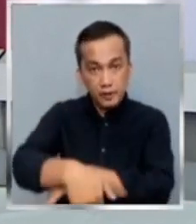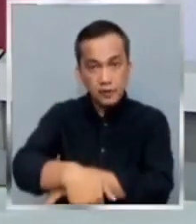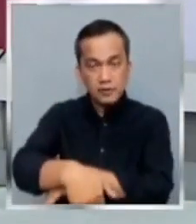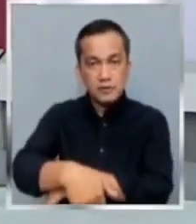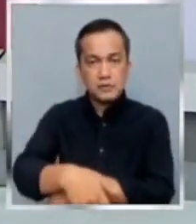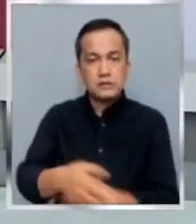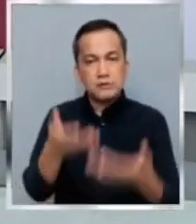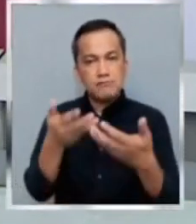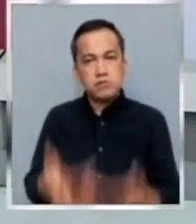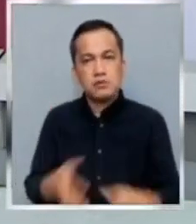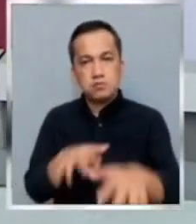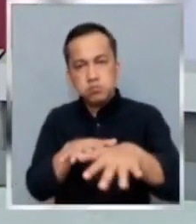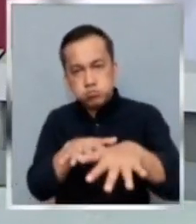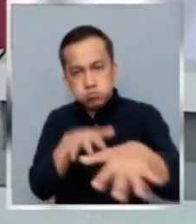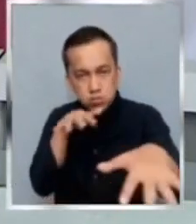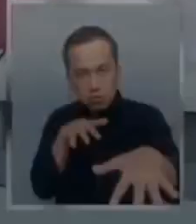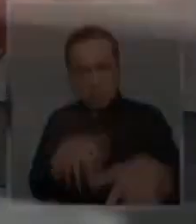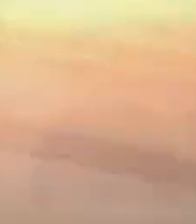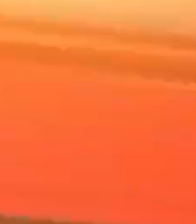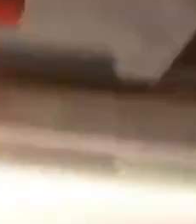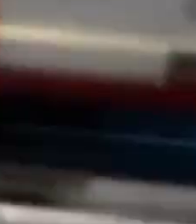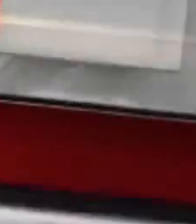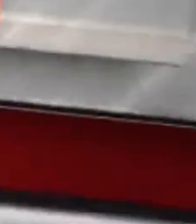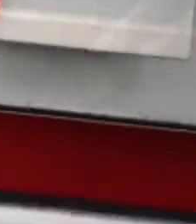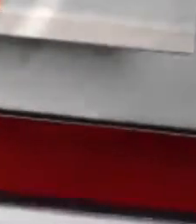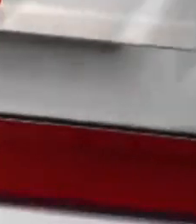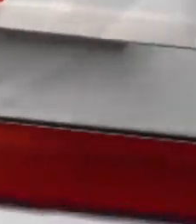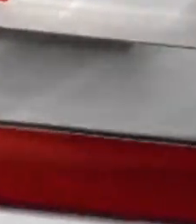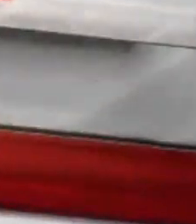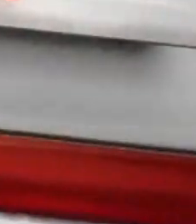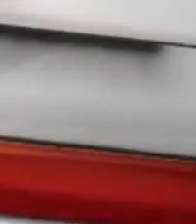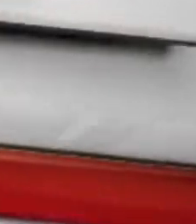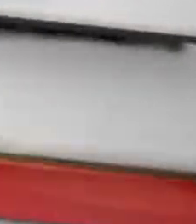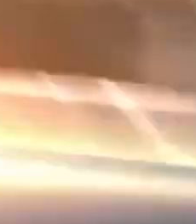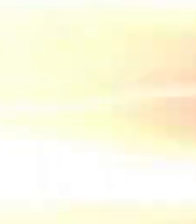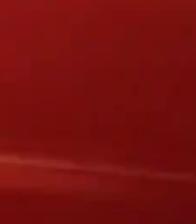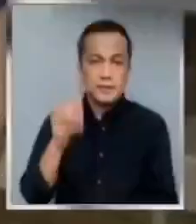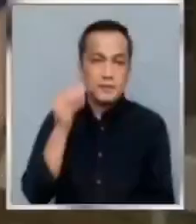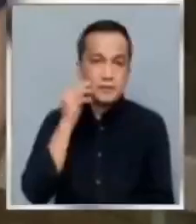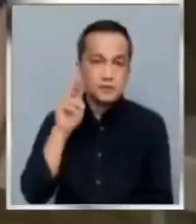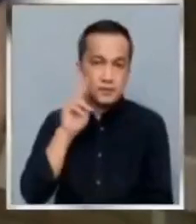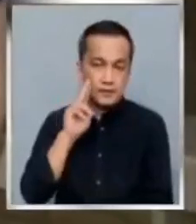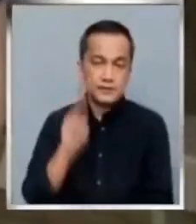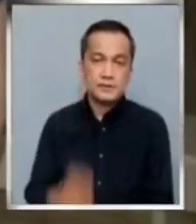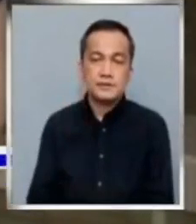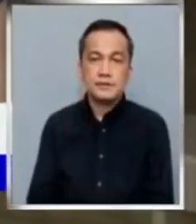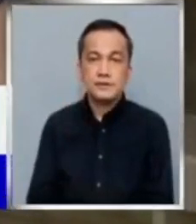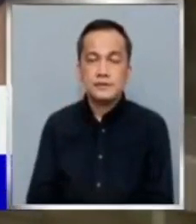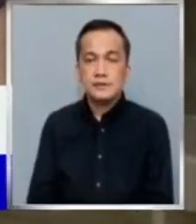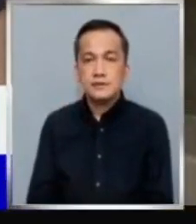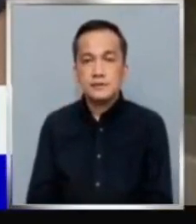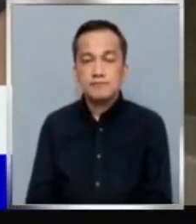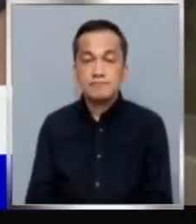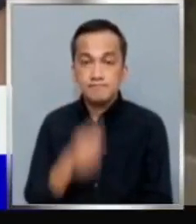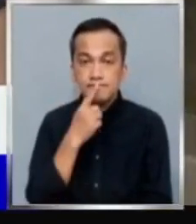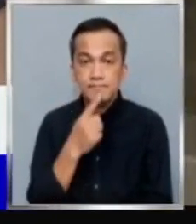ng trapiko. At yan naman po ang tinutukan live ni Maris Umali. Maris!